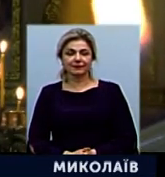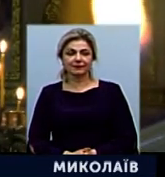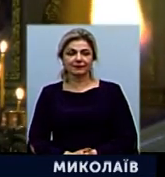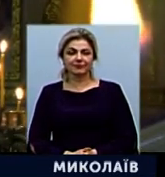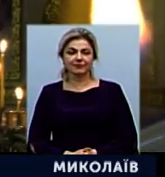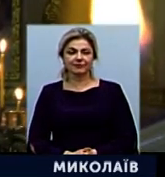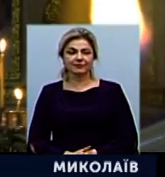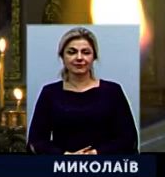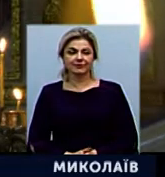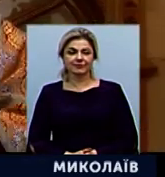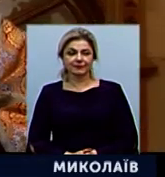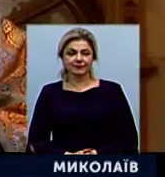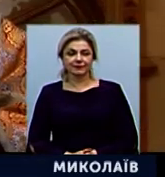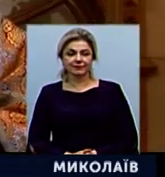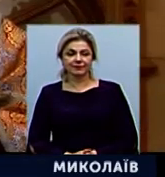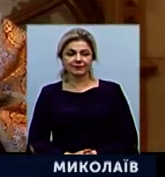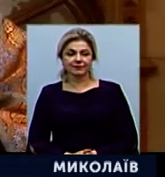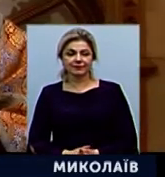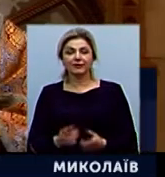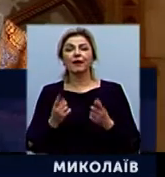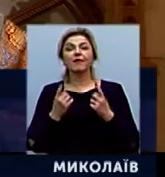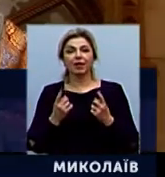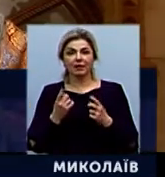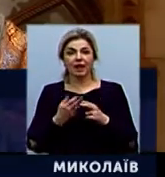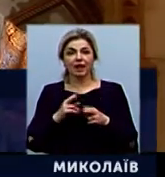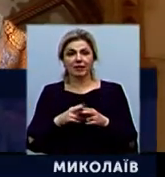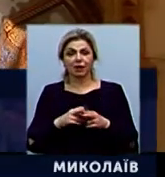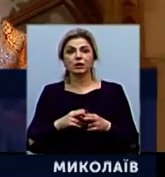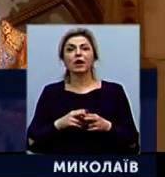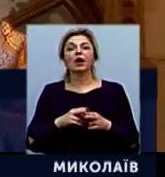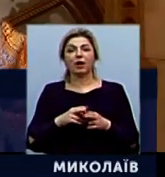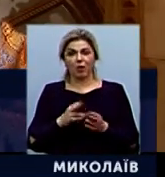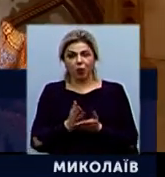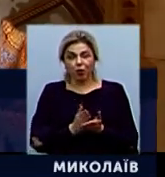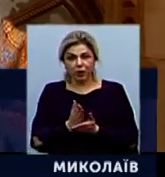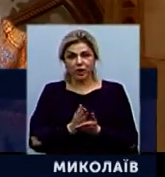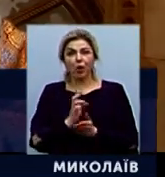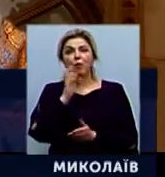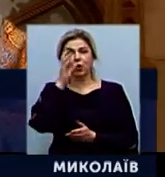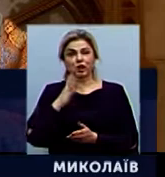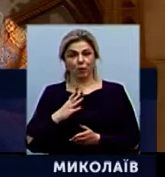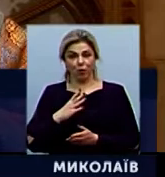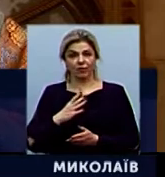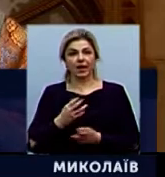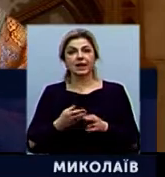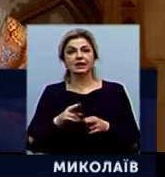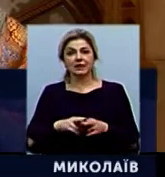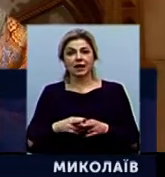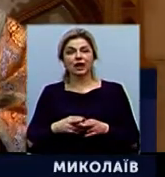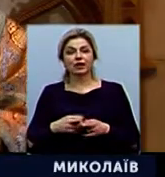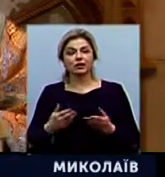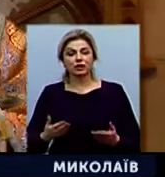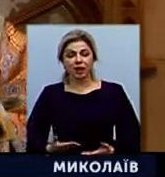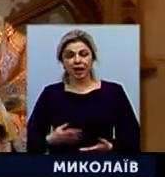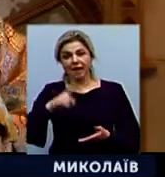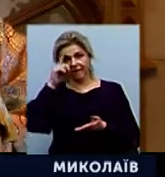який сьогодні святкуємо. Великий цей угодник Божий був. Це взірець